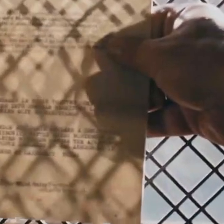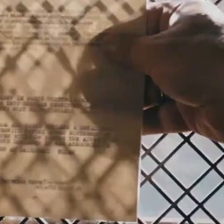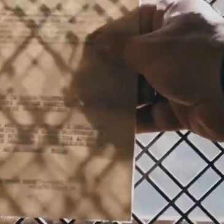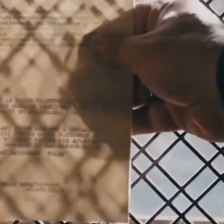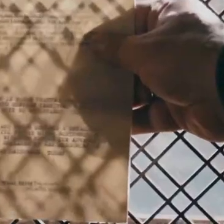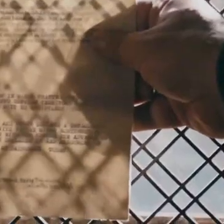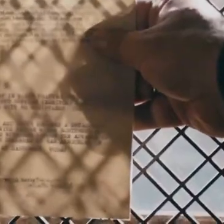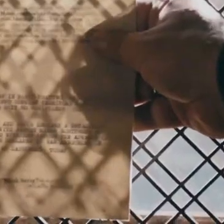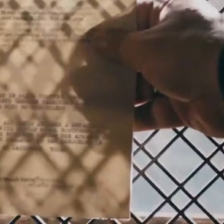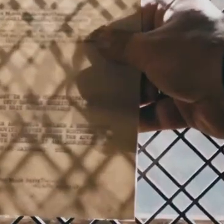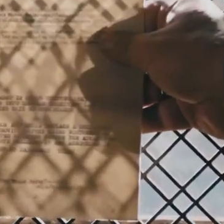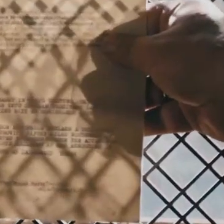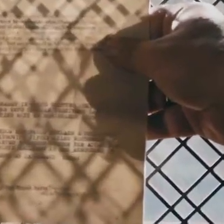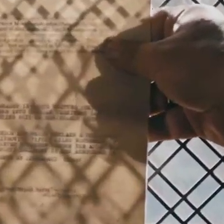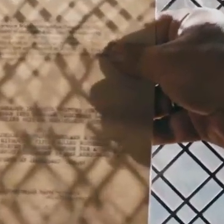tuttu.